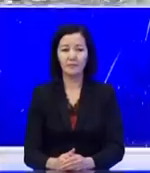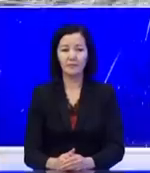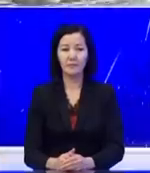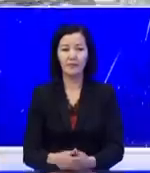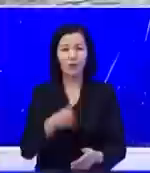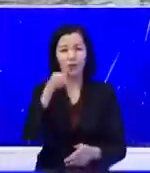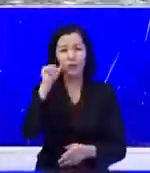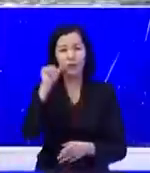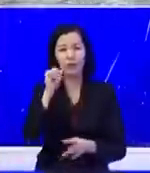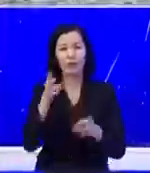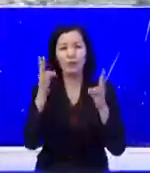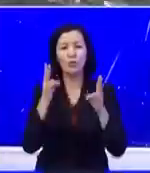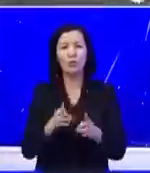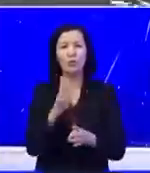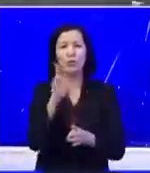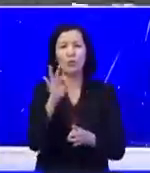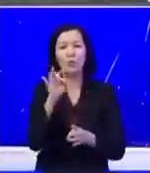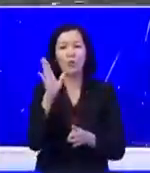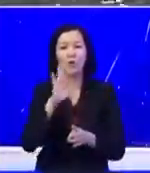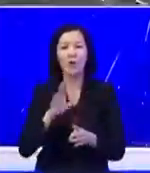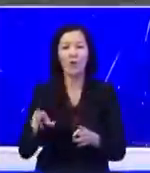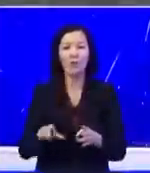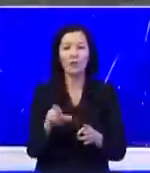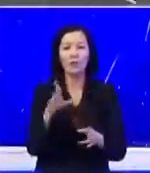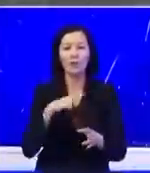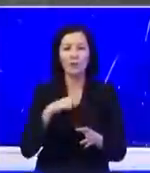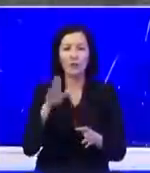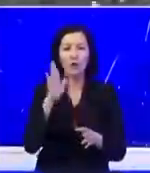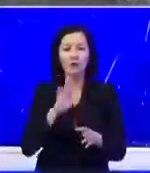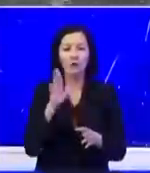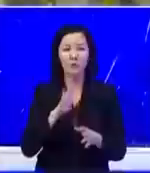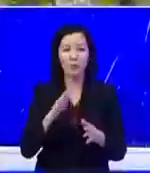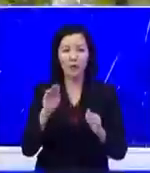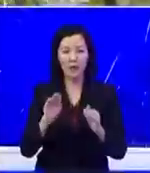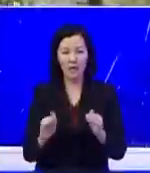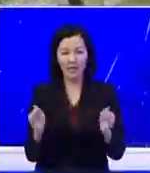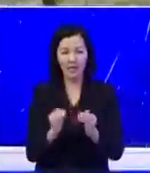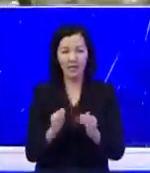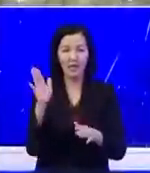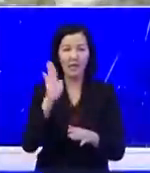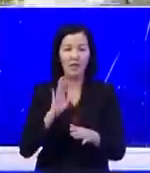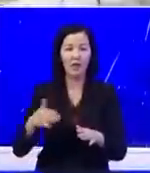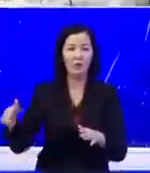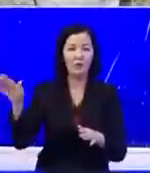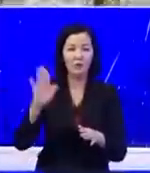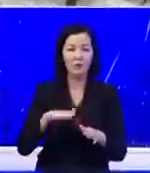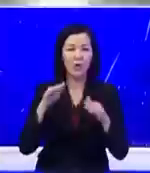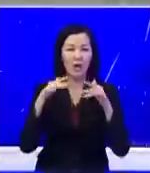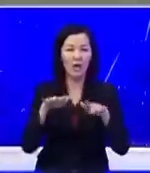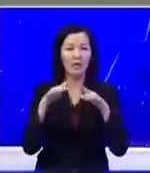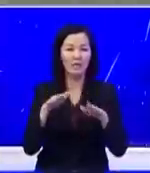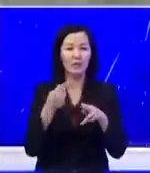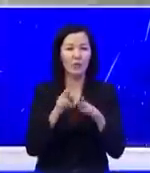Күні кешегі оқиға дәл осы Қора өзенінде болған. Табаны таяз, суы тізеден ақ келеді, бірақ тау суының ағысы қатты.